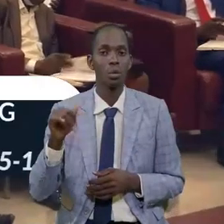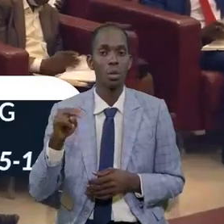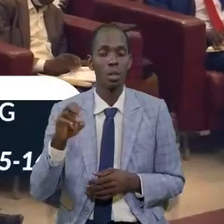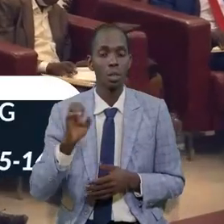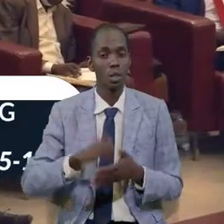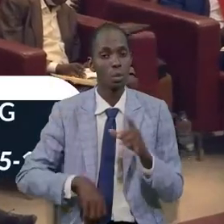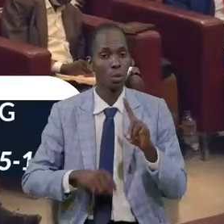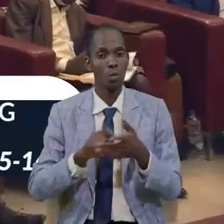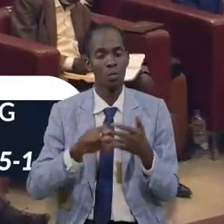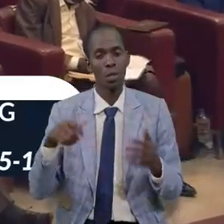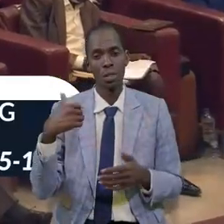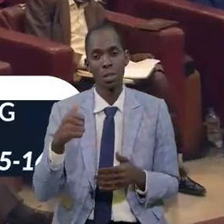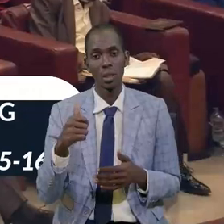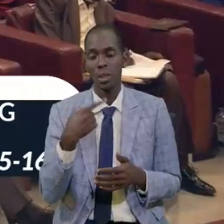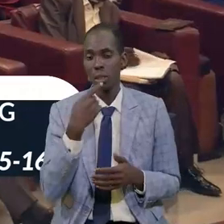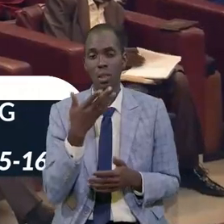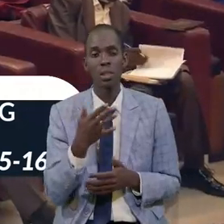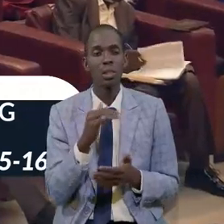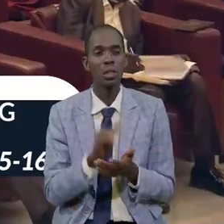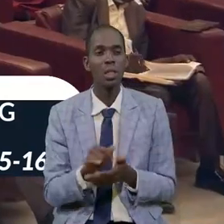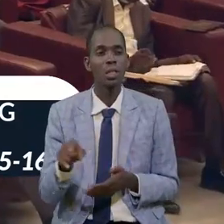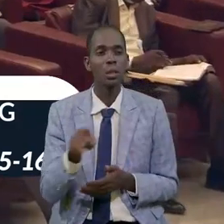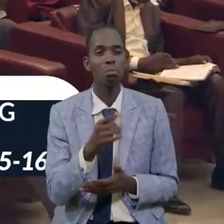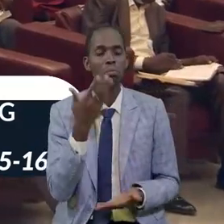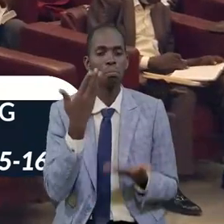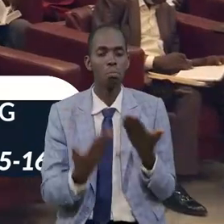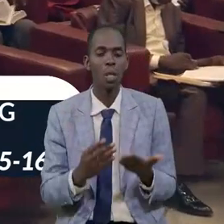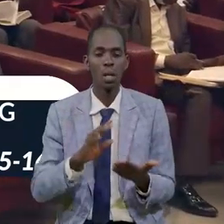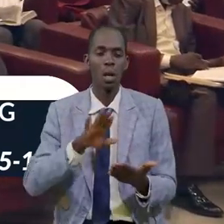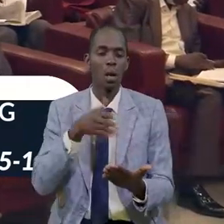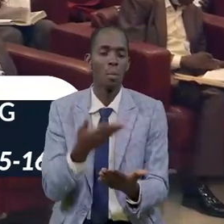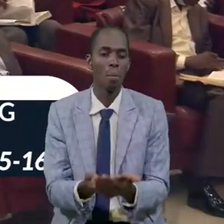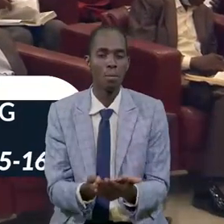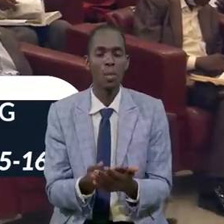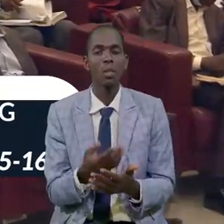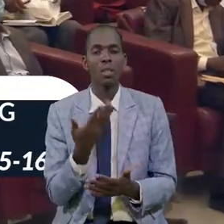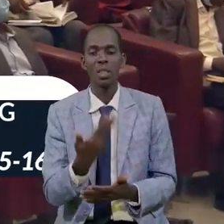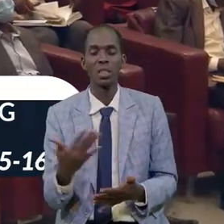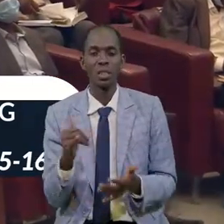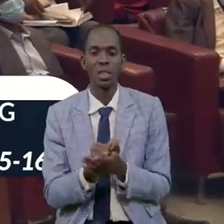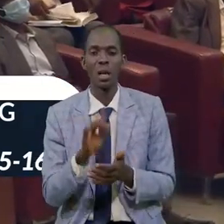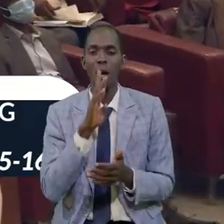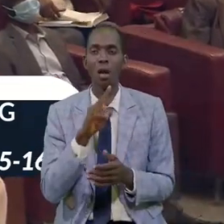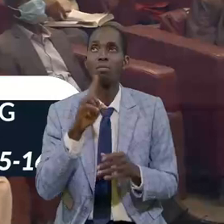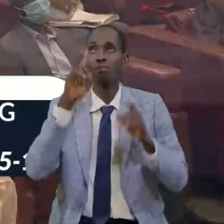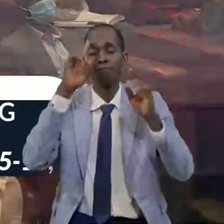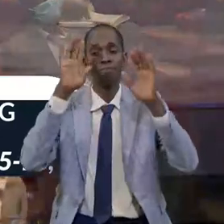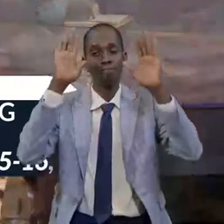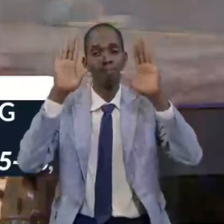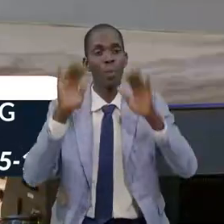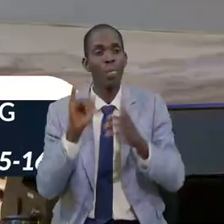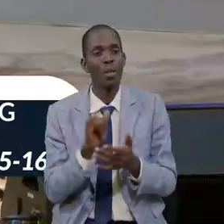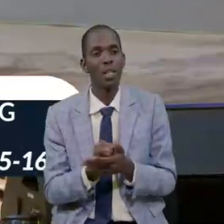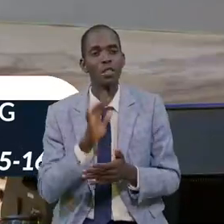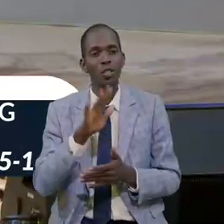1, verset 10. Pour le discernement des choses les meilleures, afin